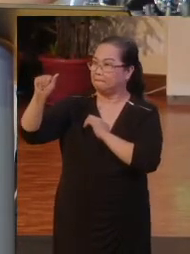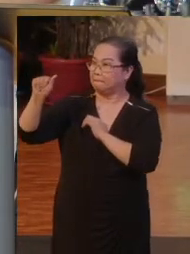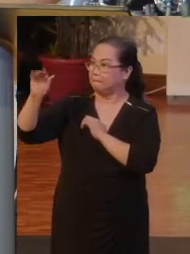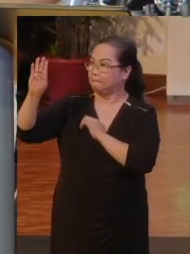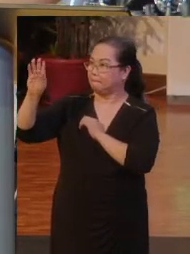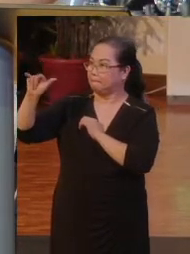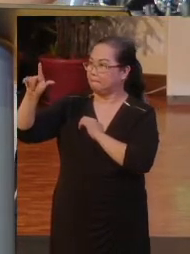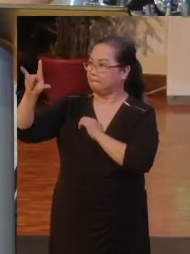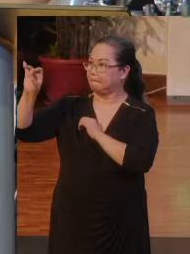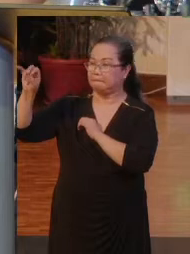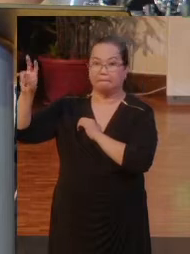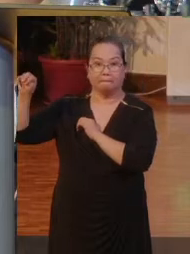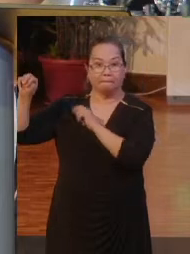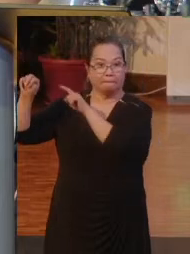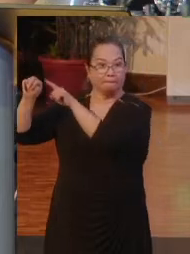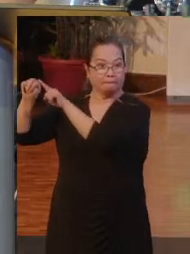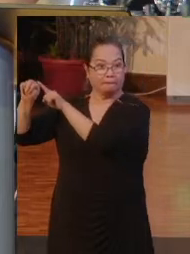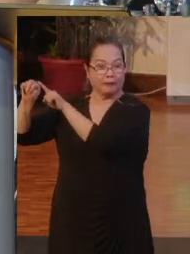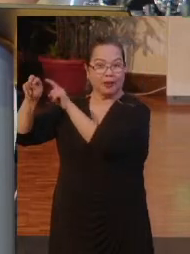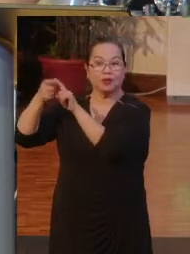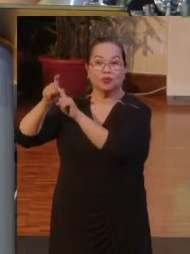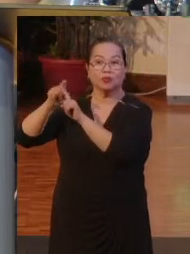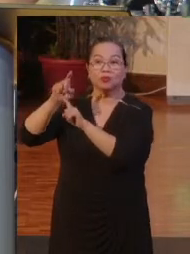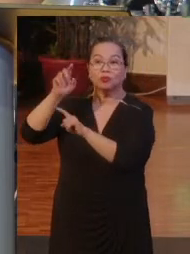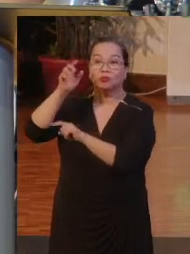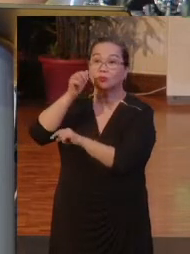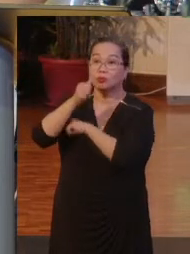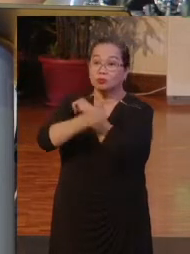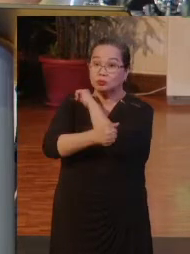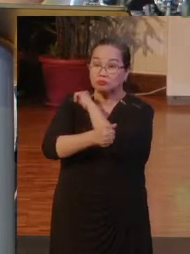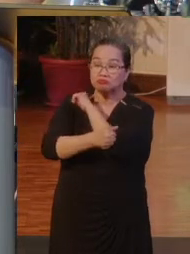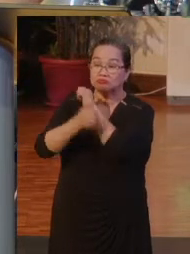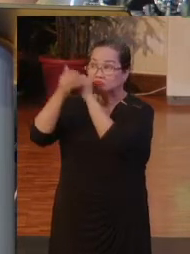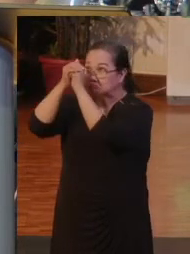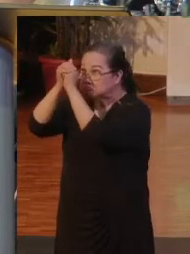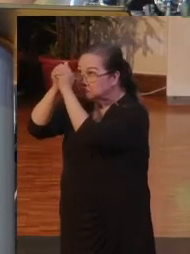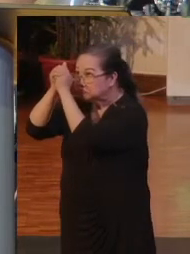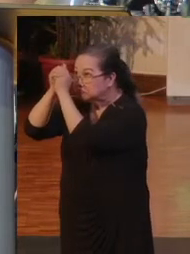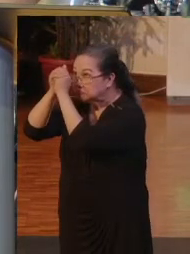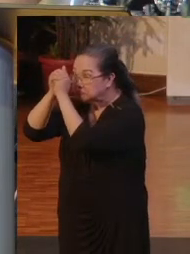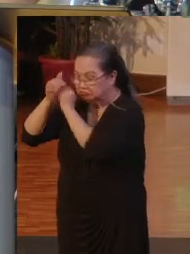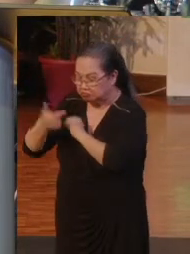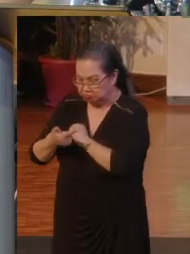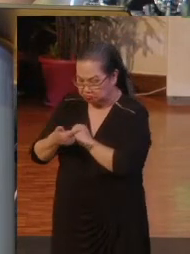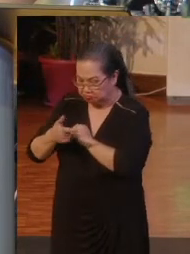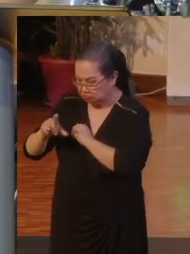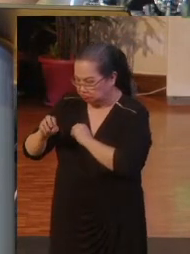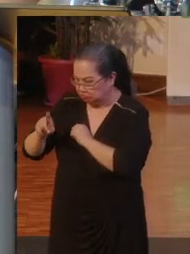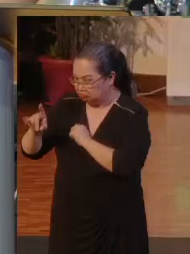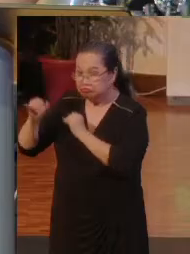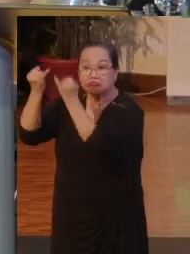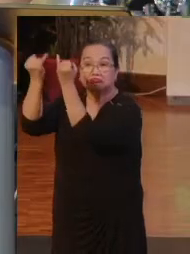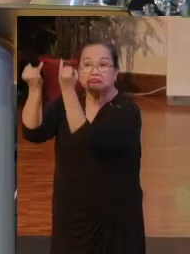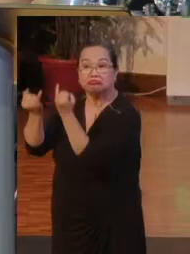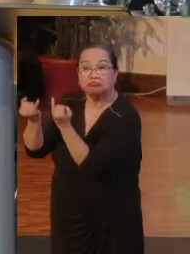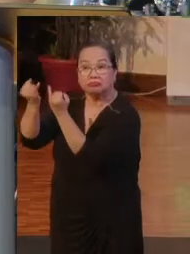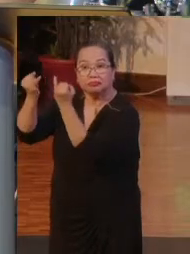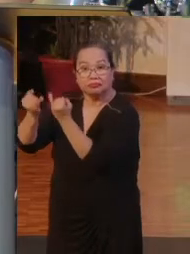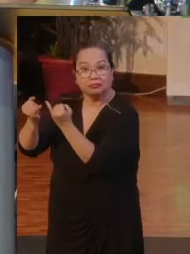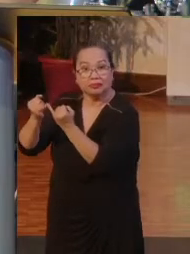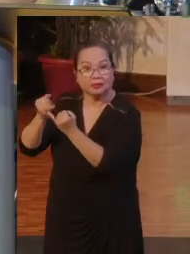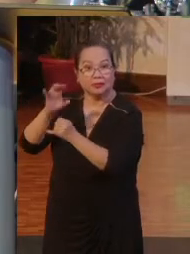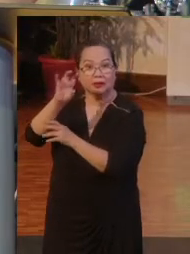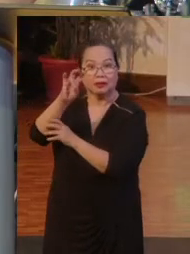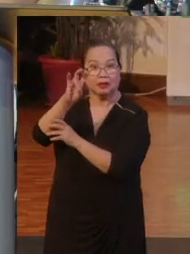pangalan niya. Siya po ay isang sumasamba sa Diyos-Diyusan. 75 years old na po siya nung